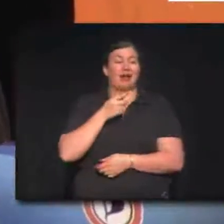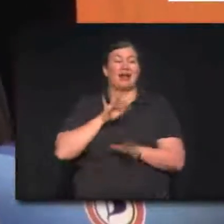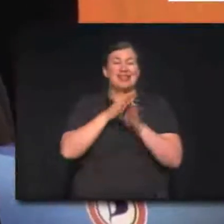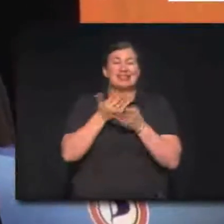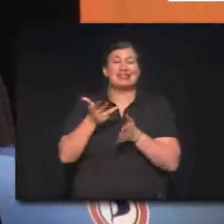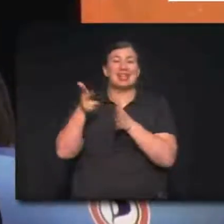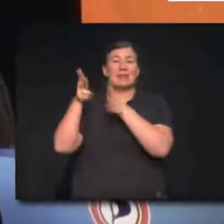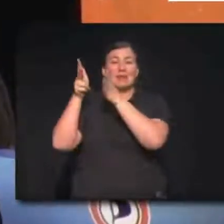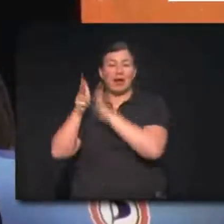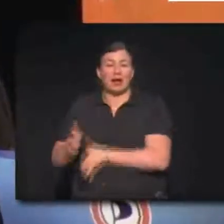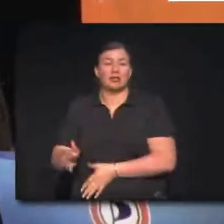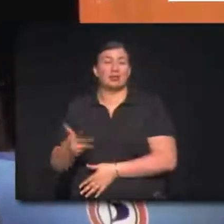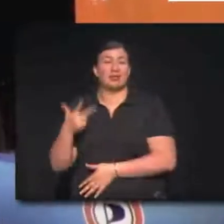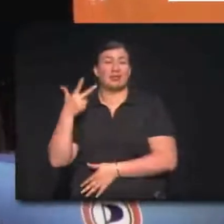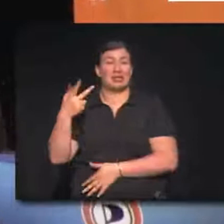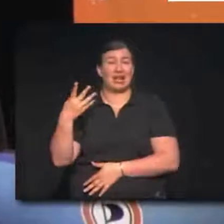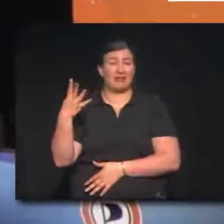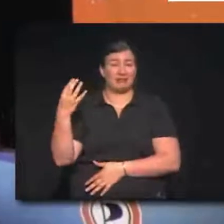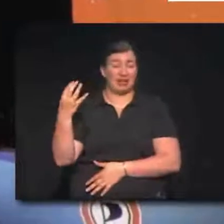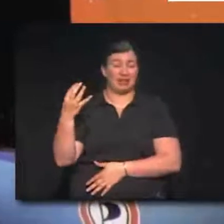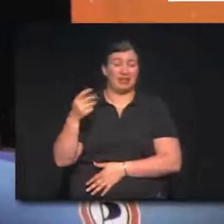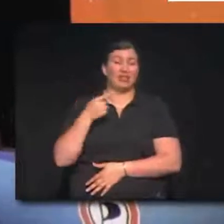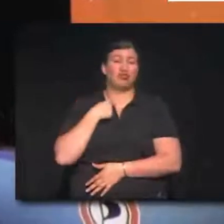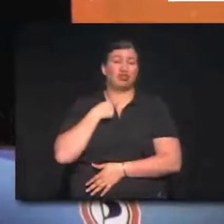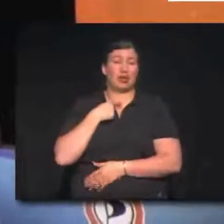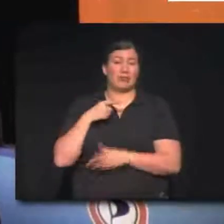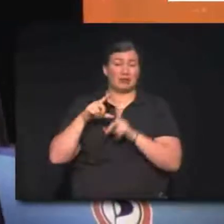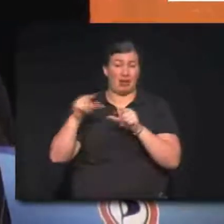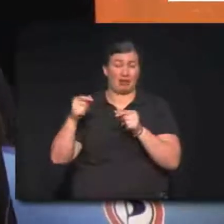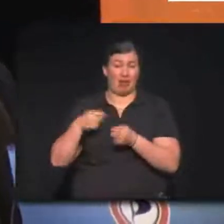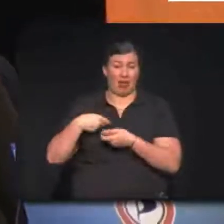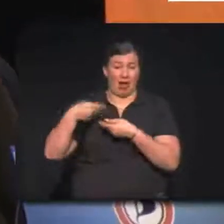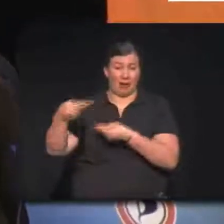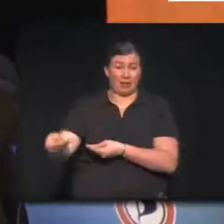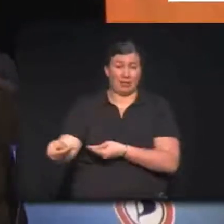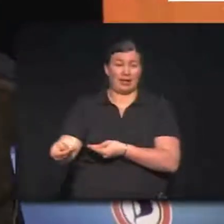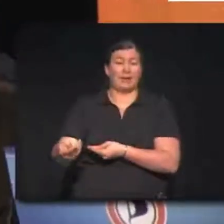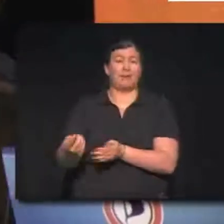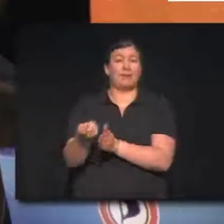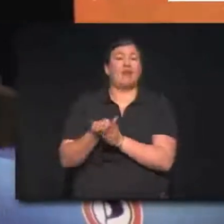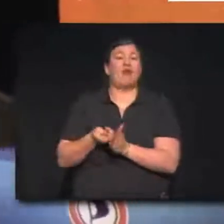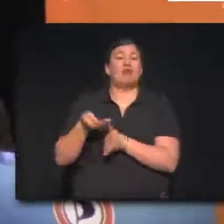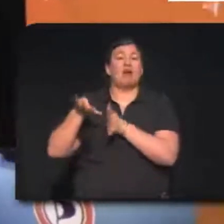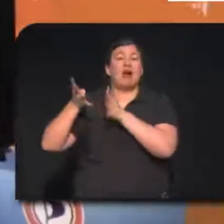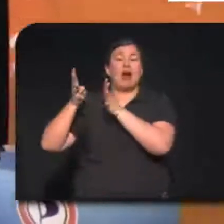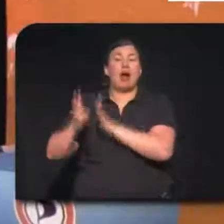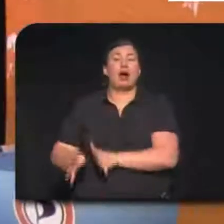843 Stimmzettel abgegeben 829 davon waren gültig